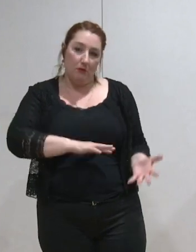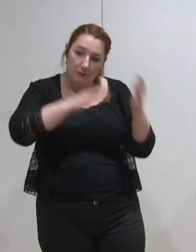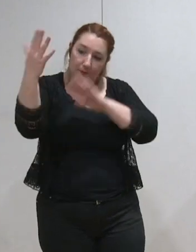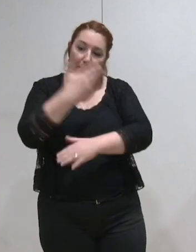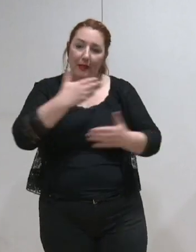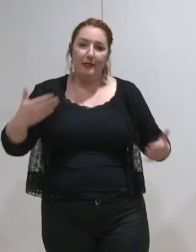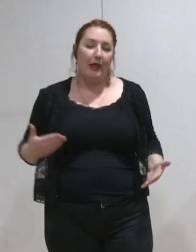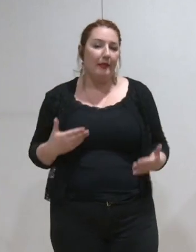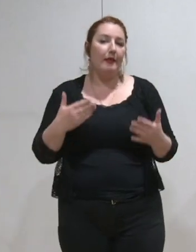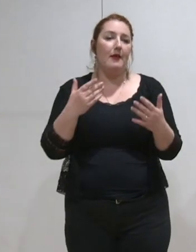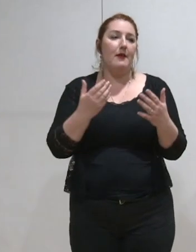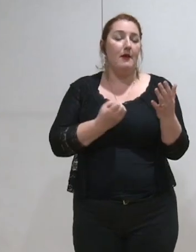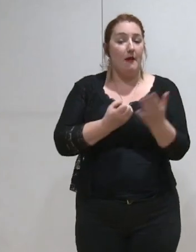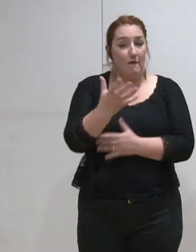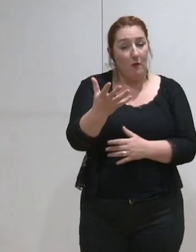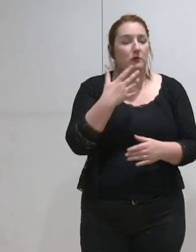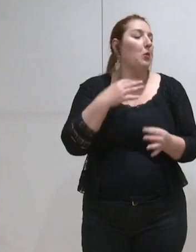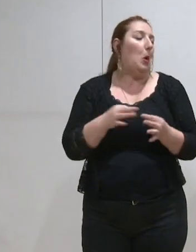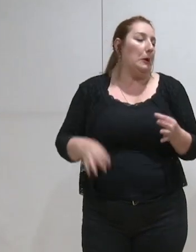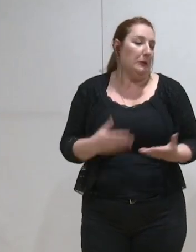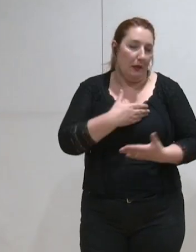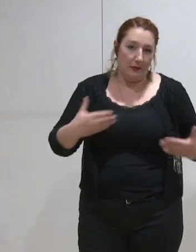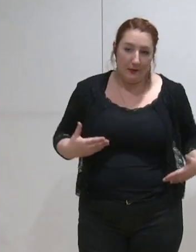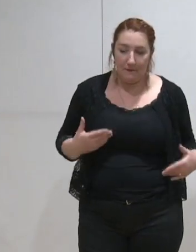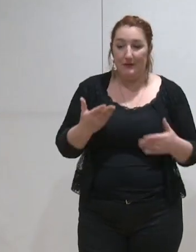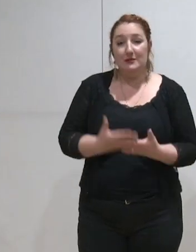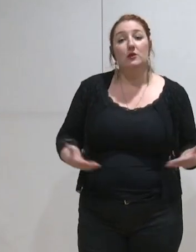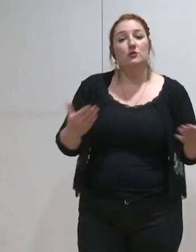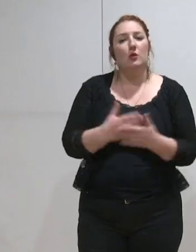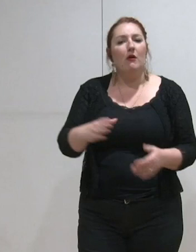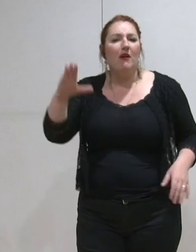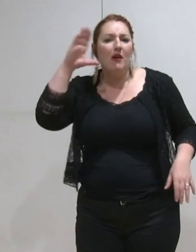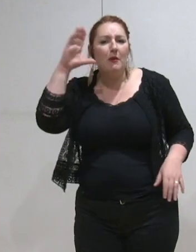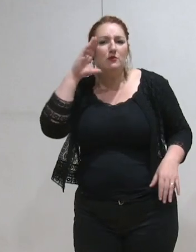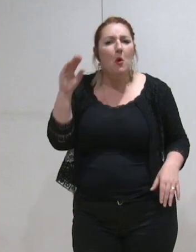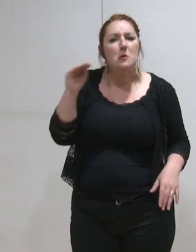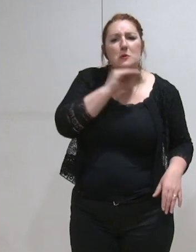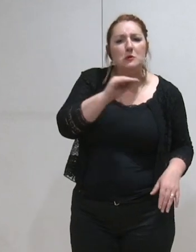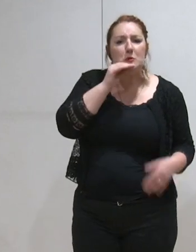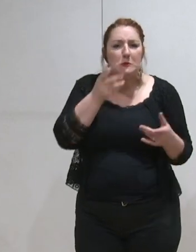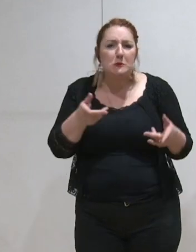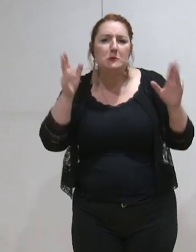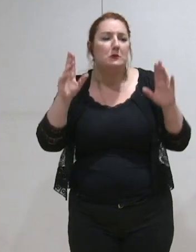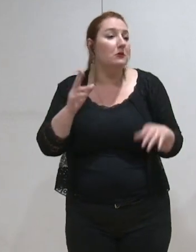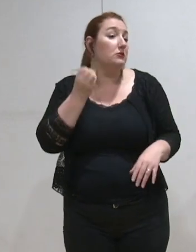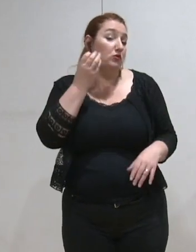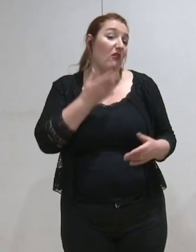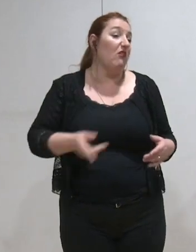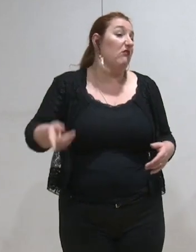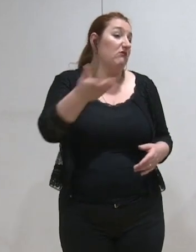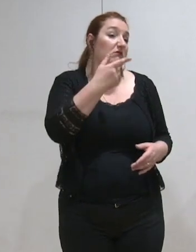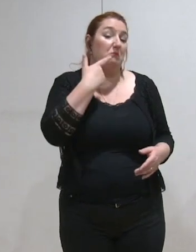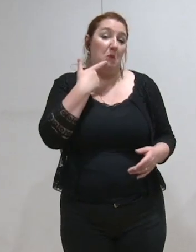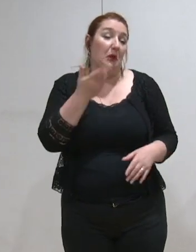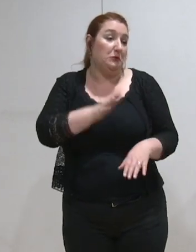là-dessus c'est que la situation de l'hébergement d'urgence dont on parle régulièrement au sein de ce conseil comme dans l'agglomération